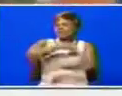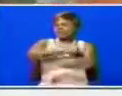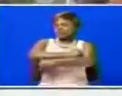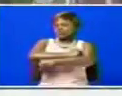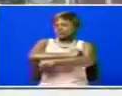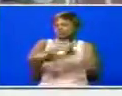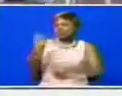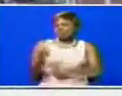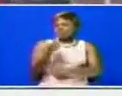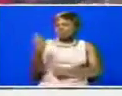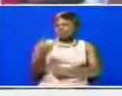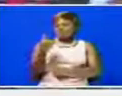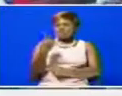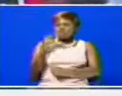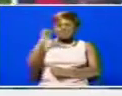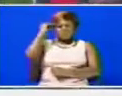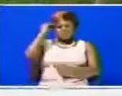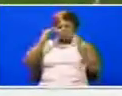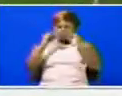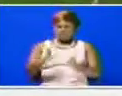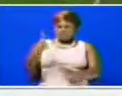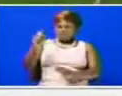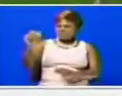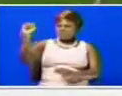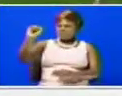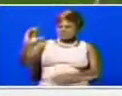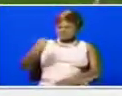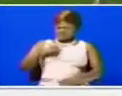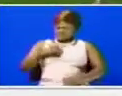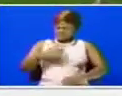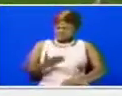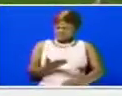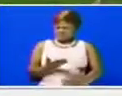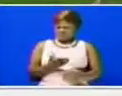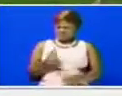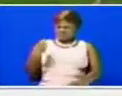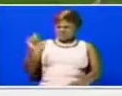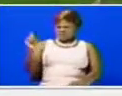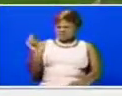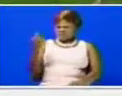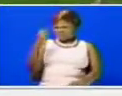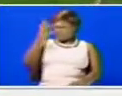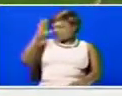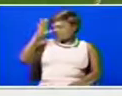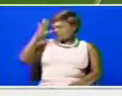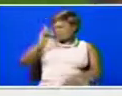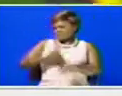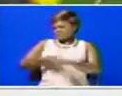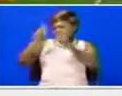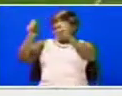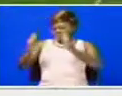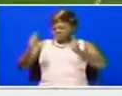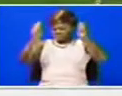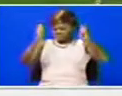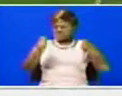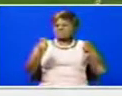ambazo zinasimamiwa na walimu wakuu wa TSC. My feeling is that Kenyans were lied to during the campaigns,